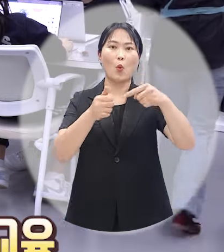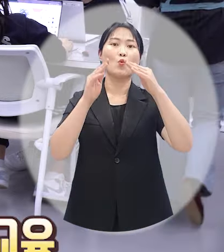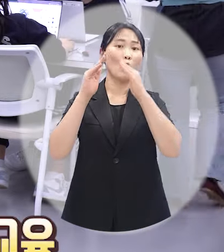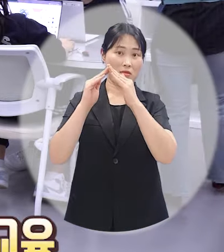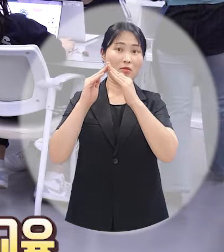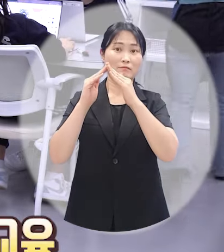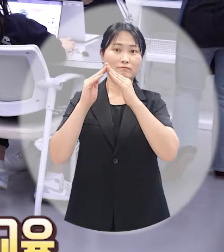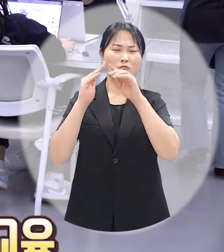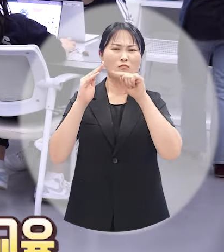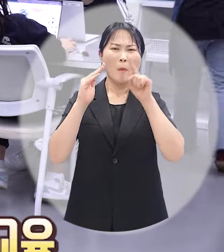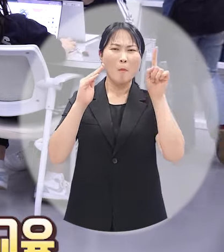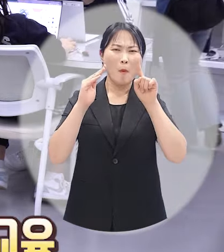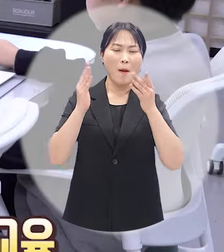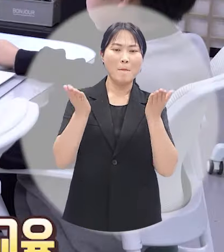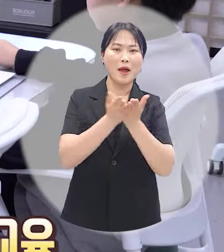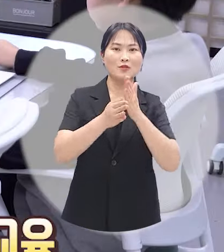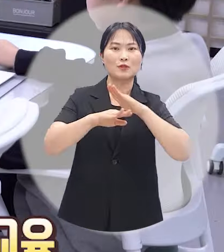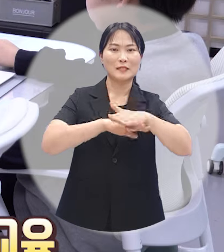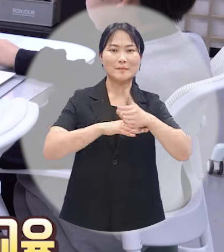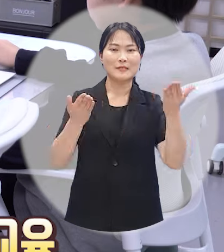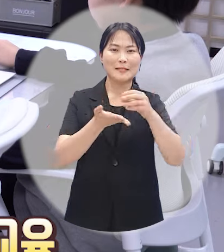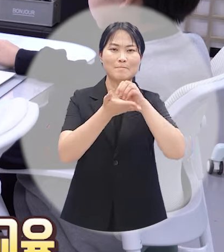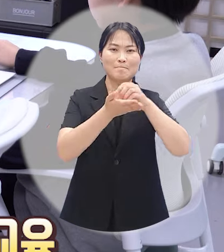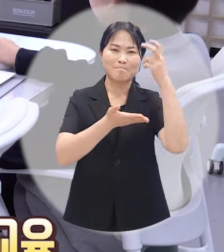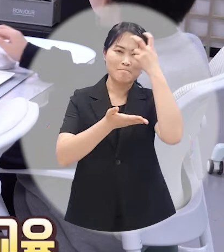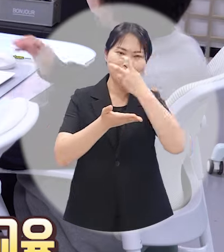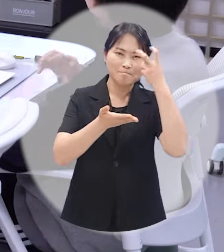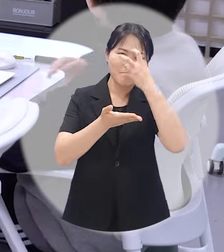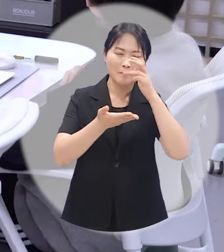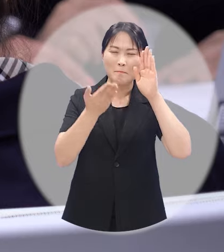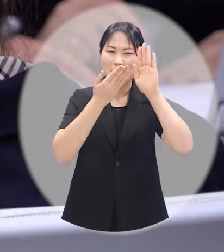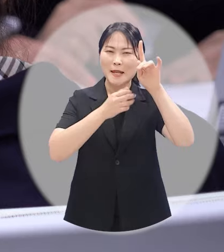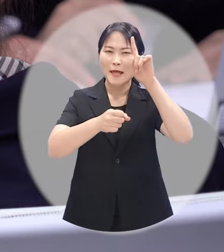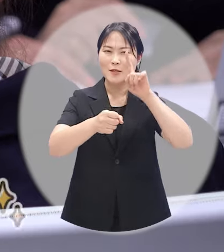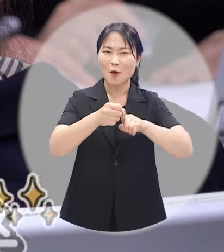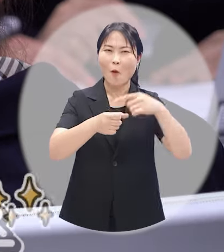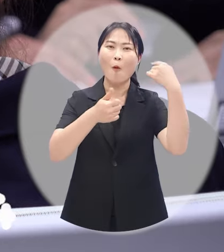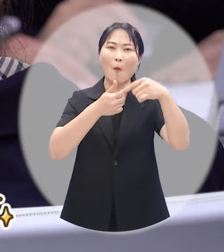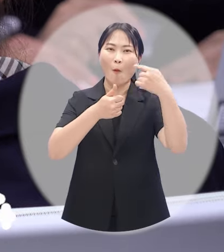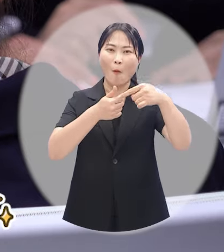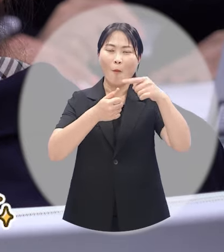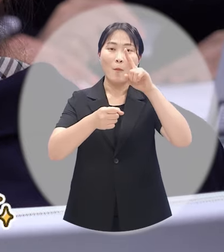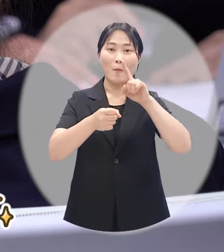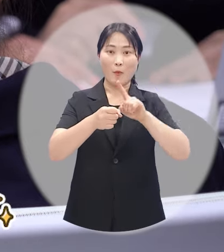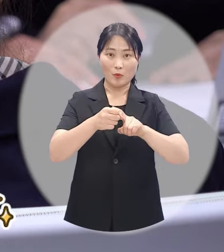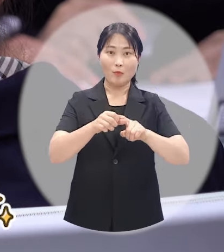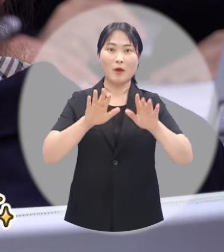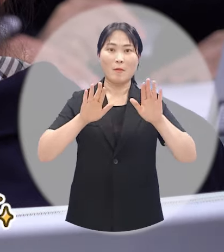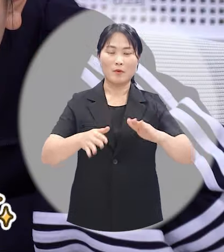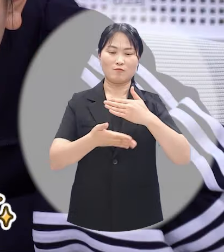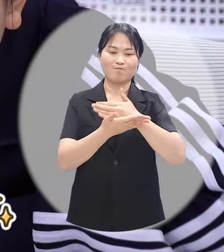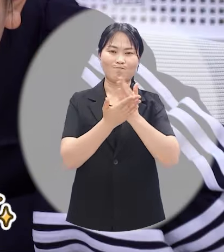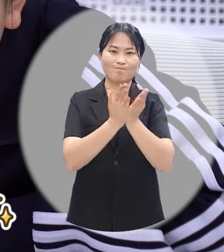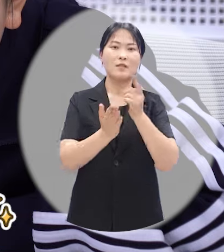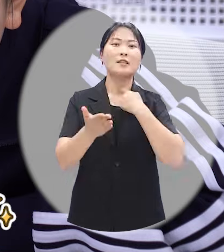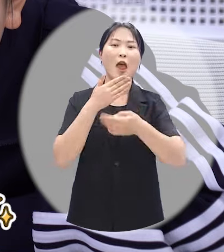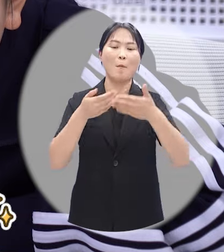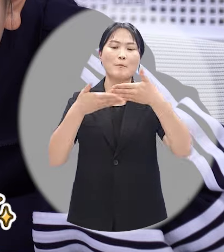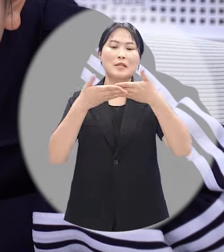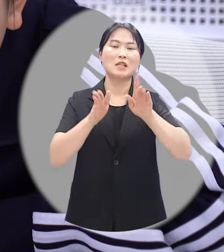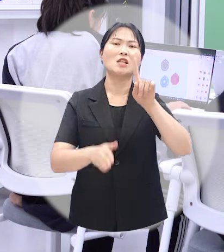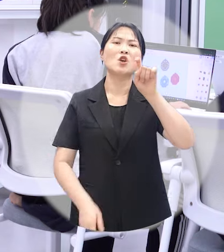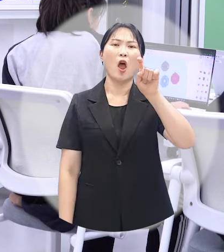진로교육원은 맞춤형 진로탐색과 미래지향적 진로진학 교육을 목표로 11개의 활동중심 체험실을 구축해 운영하고